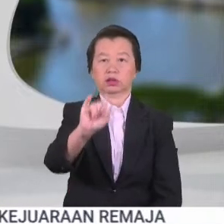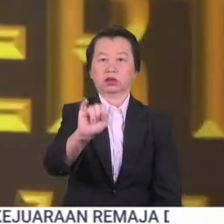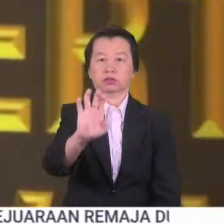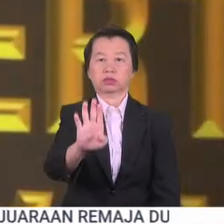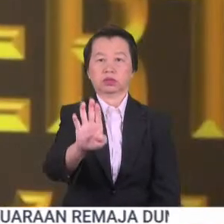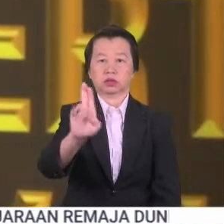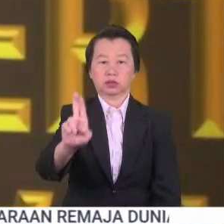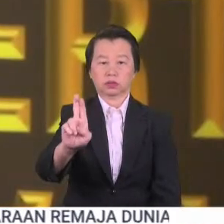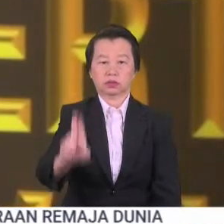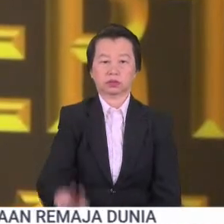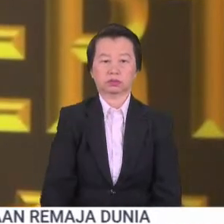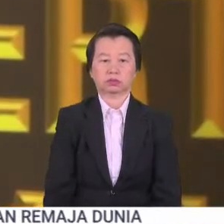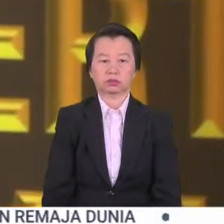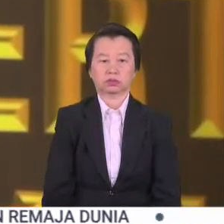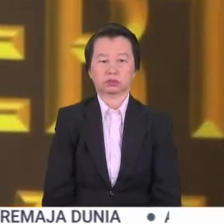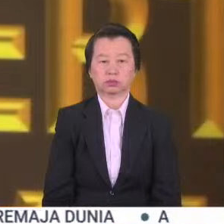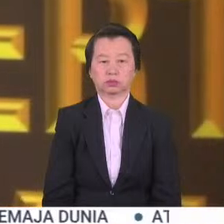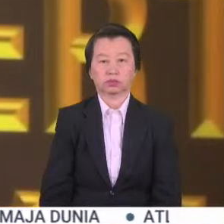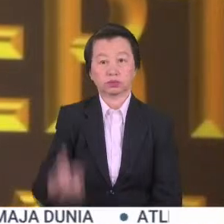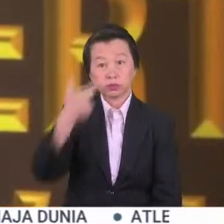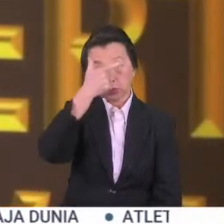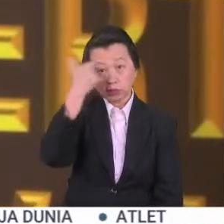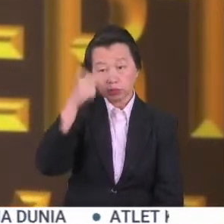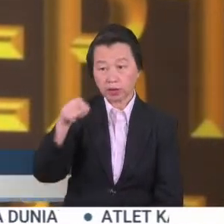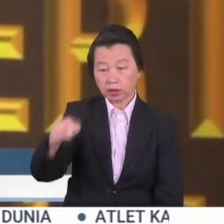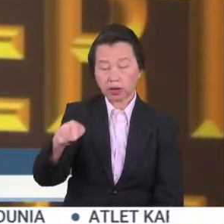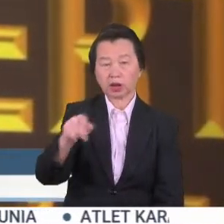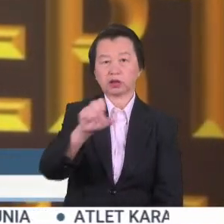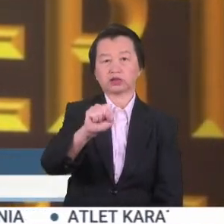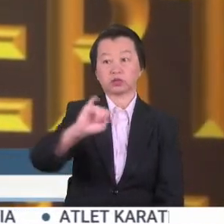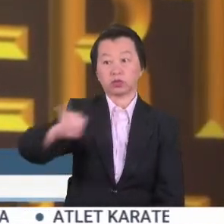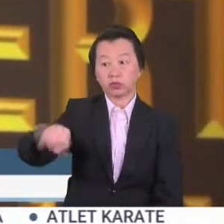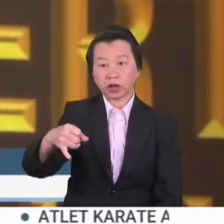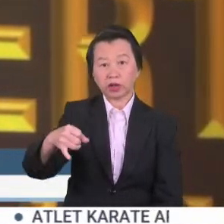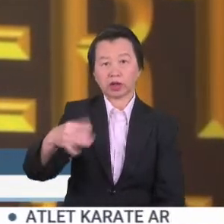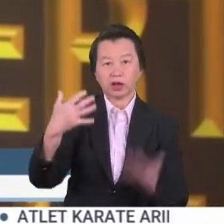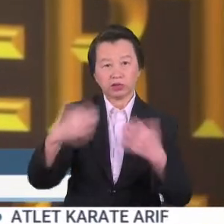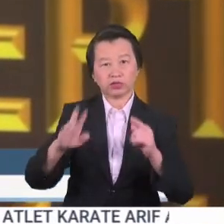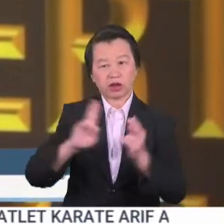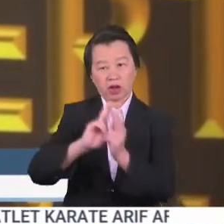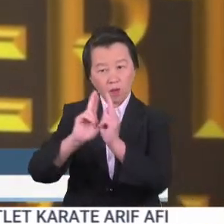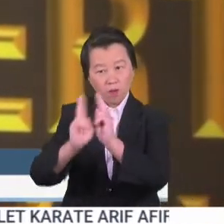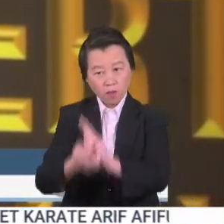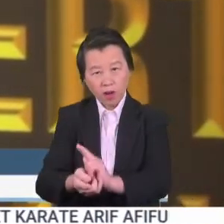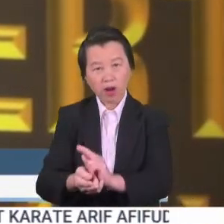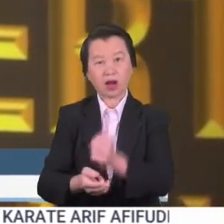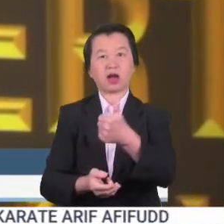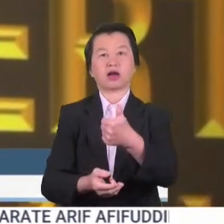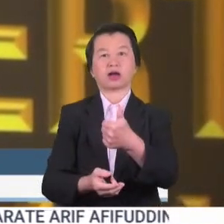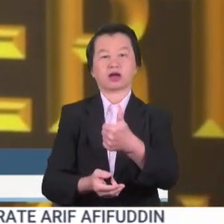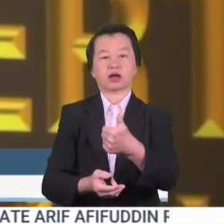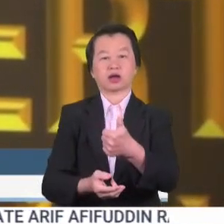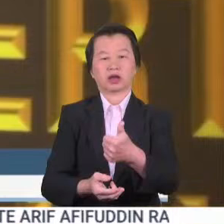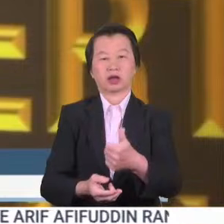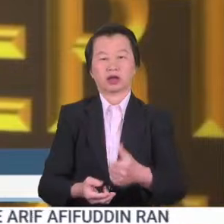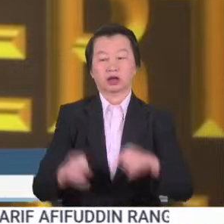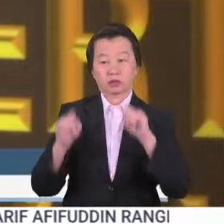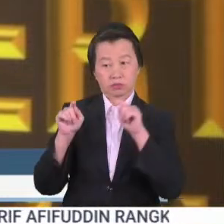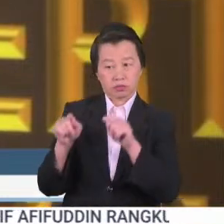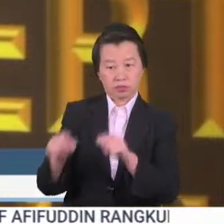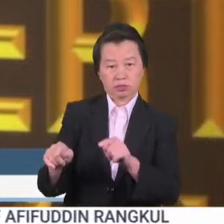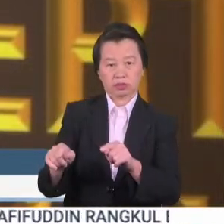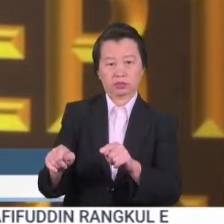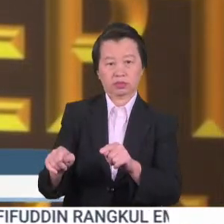Sibu kerana Sibu Jaya sudah berubah R